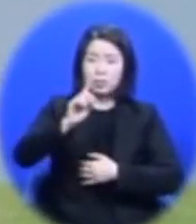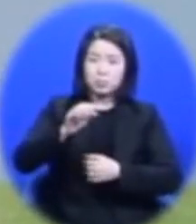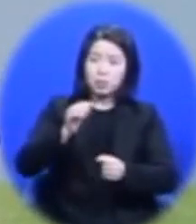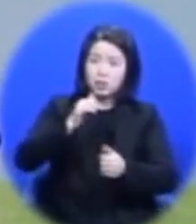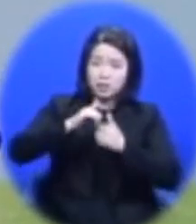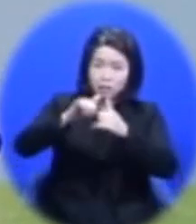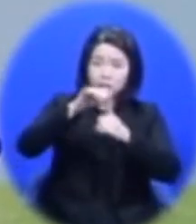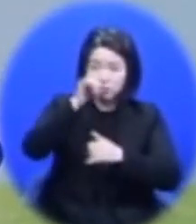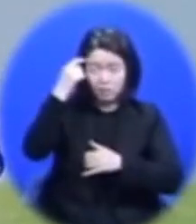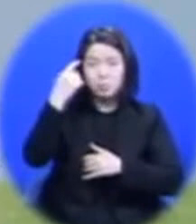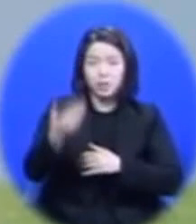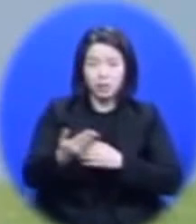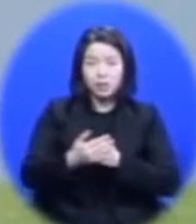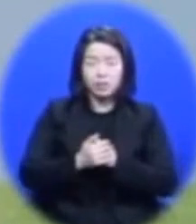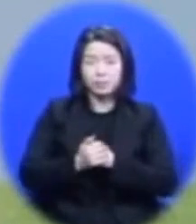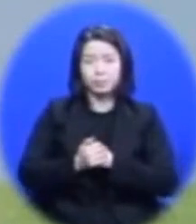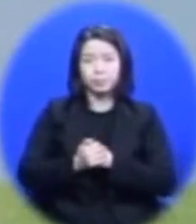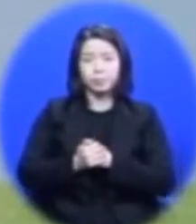있겠습니까?